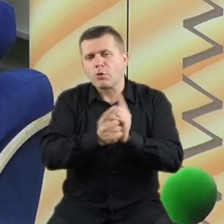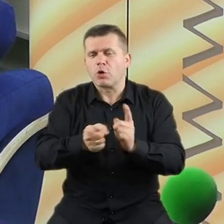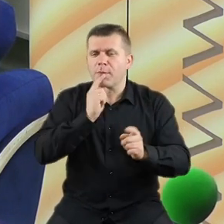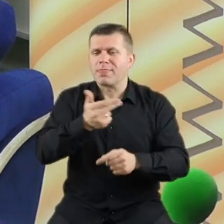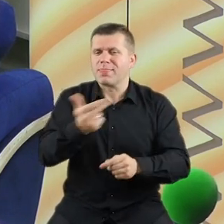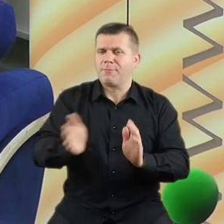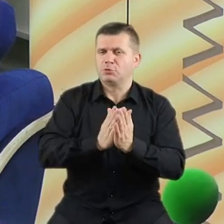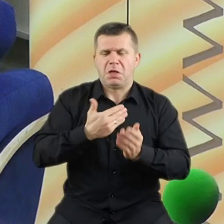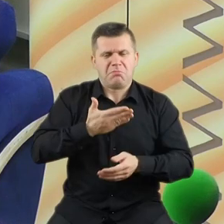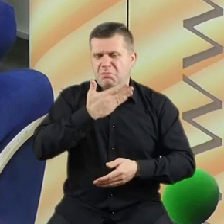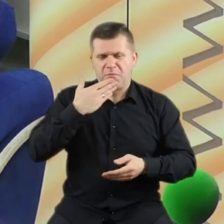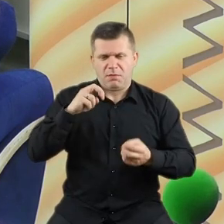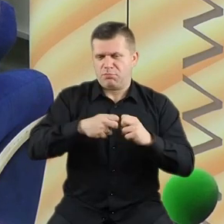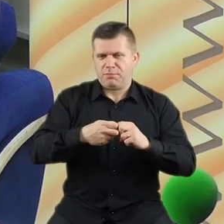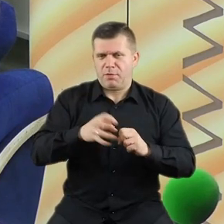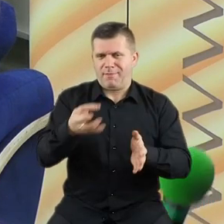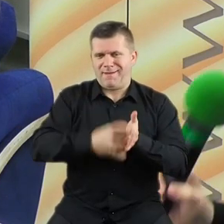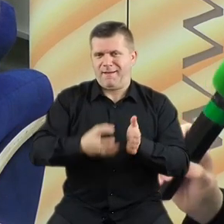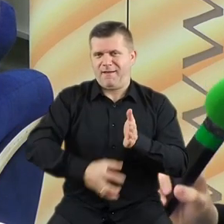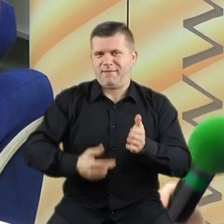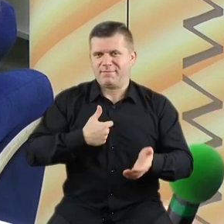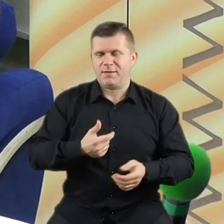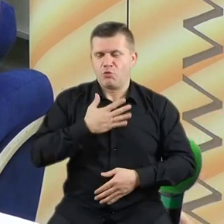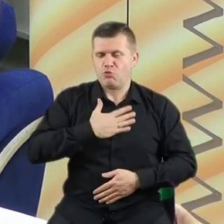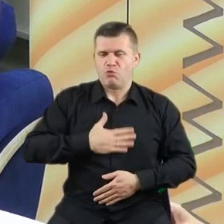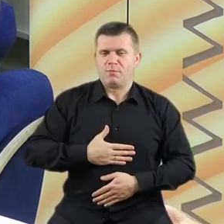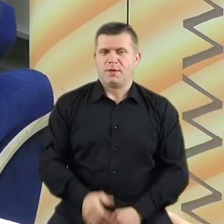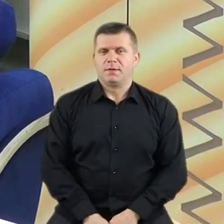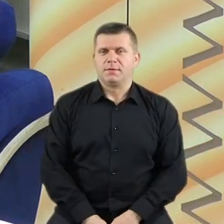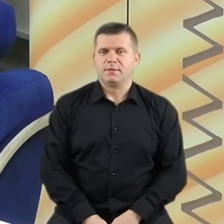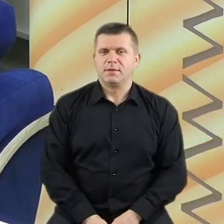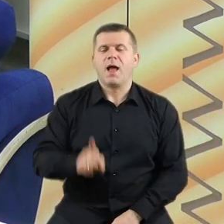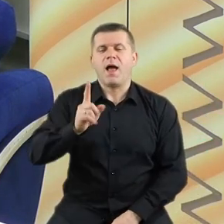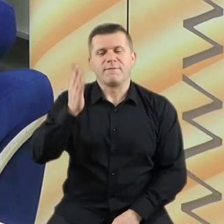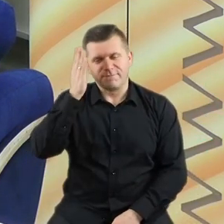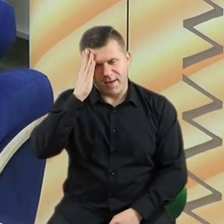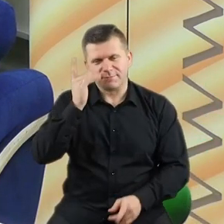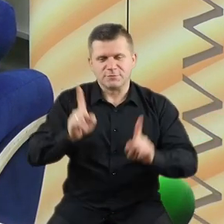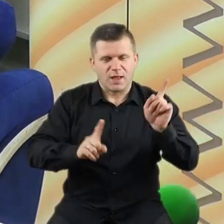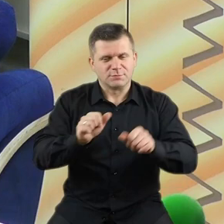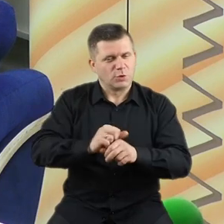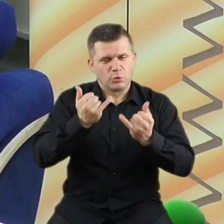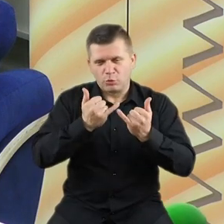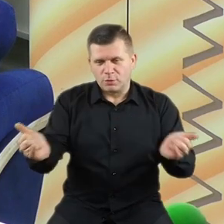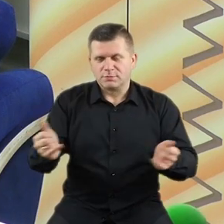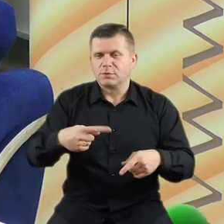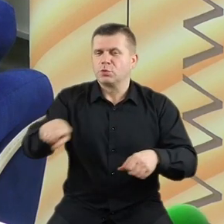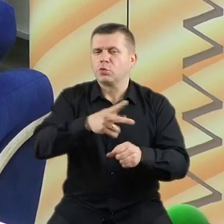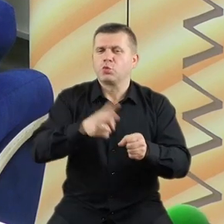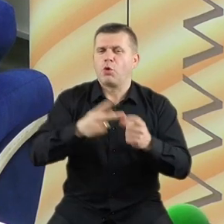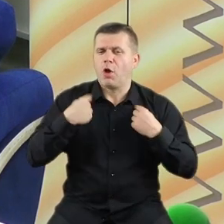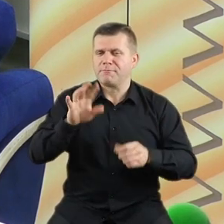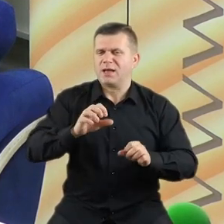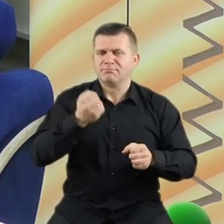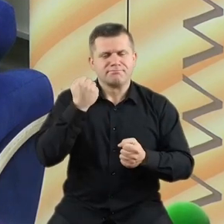to ja naprawdę nie mam problemu z gadaniem. Także to lubię, ale różnie to z różnymi jest i wiem, że na przykład niektórzy strasznie